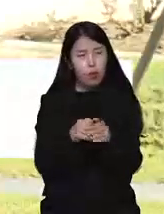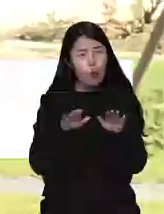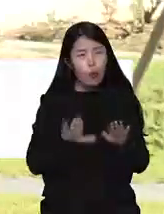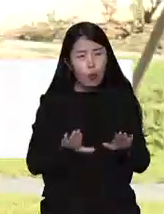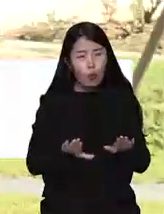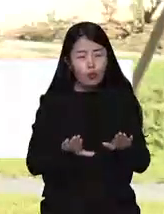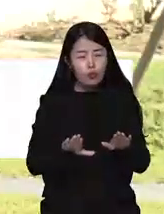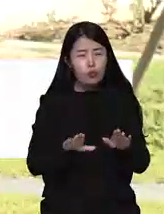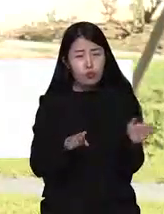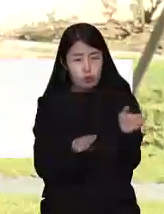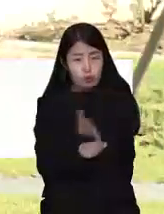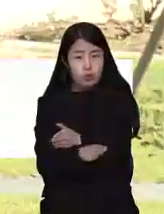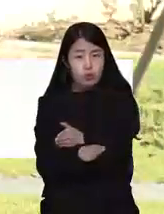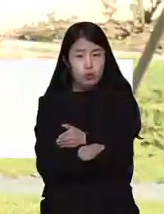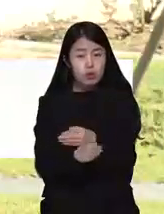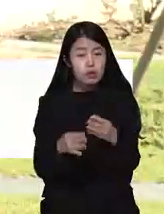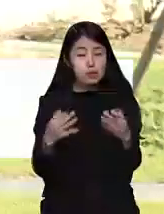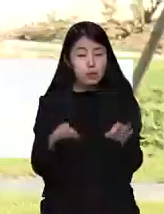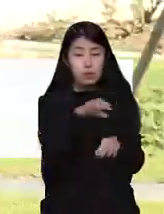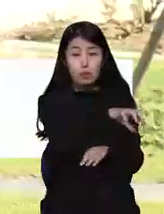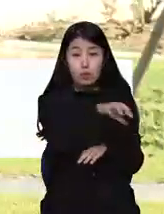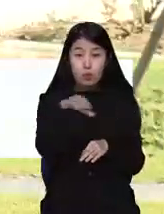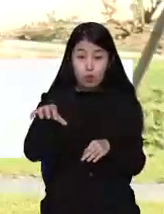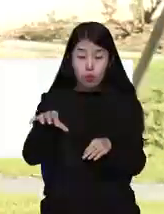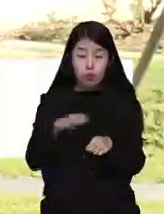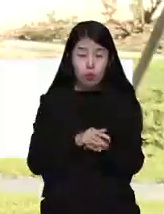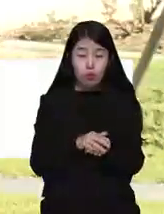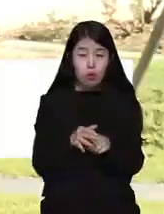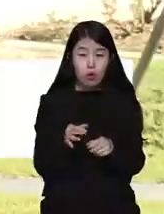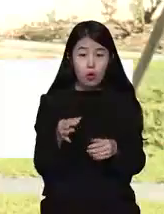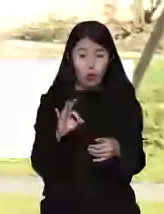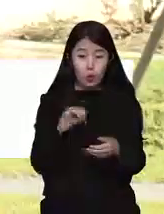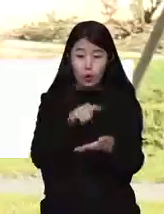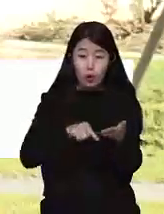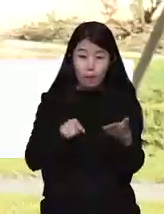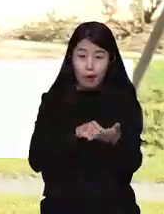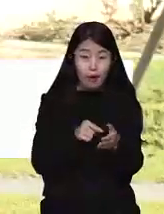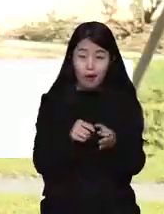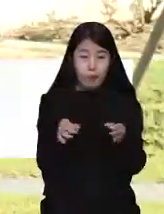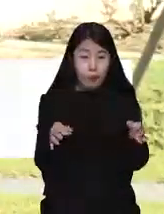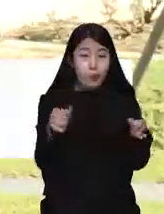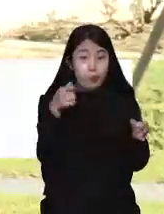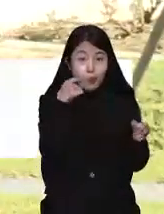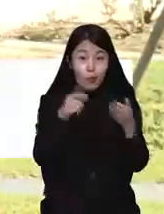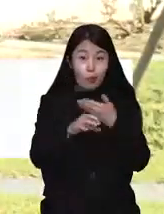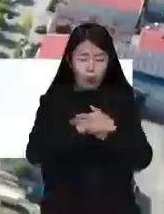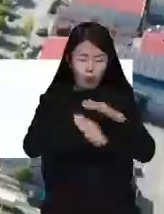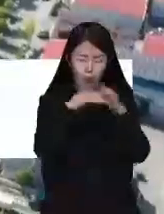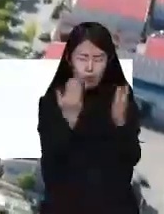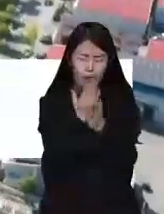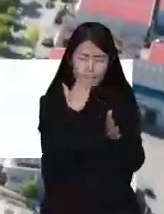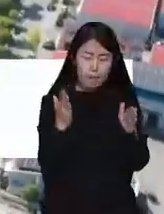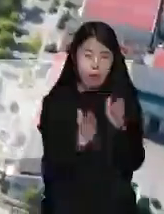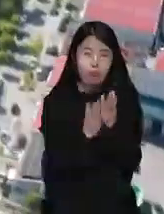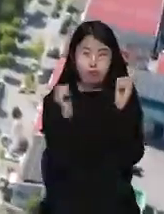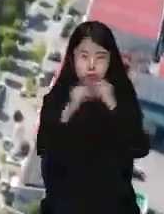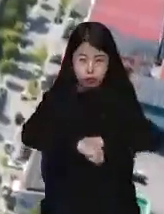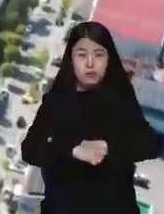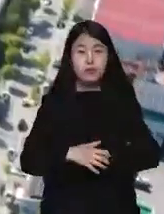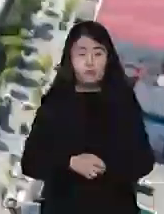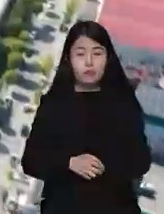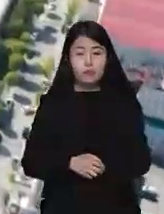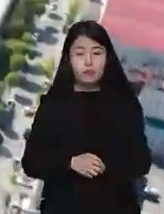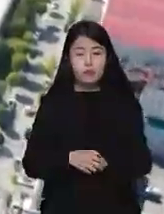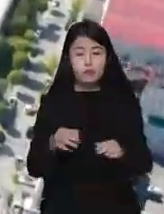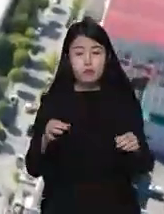오늘부터라도 이 돌아오는 금융권에 업을 못 받게 되면 다 부도 처리가 됩니다. 경영난에